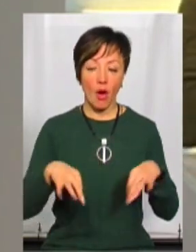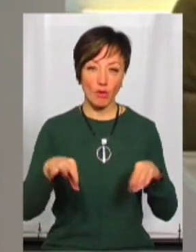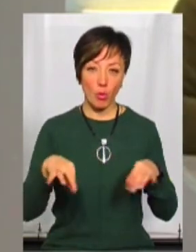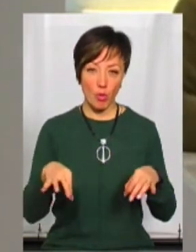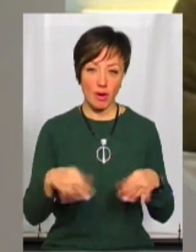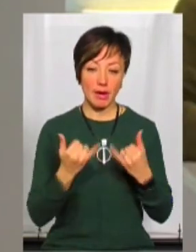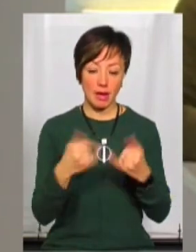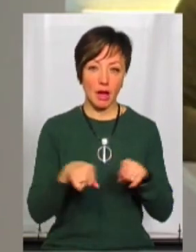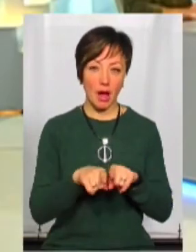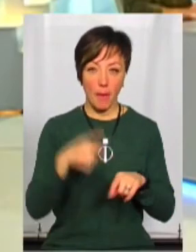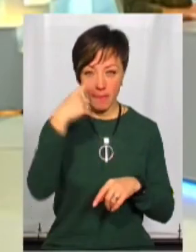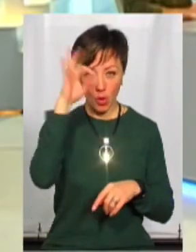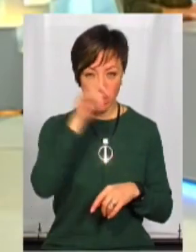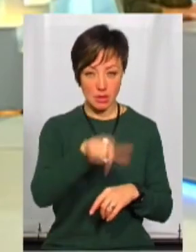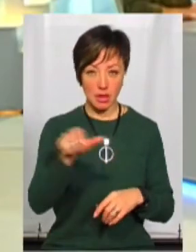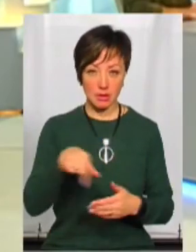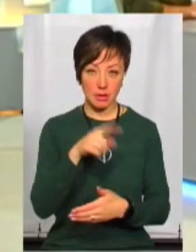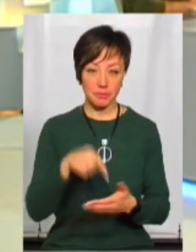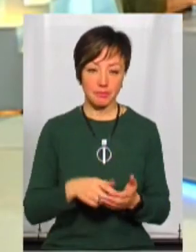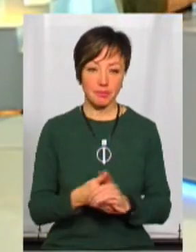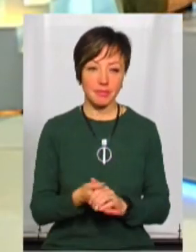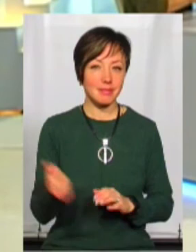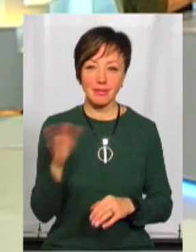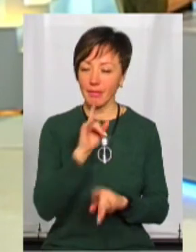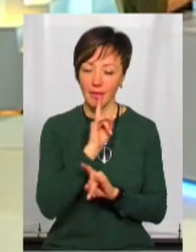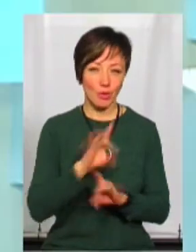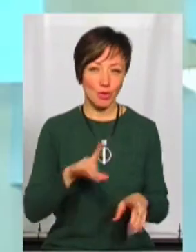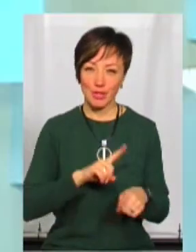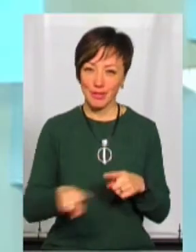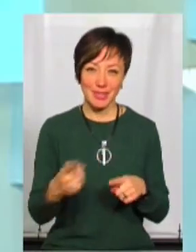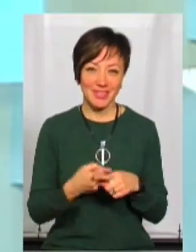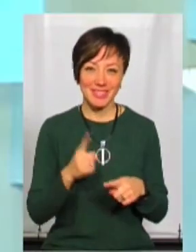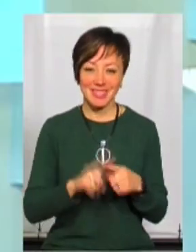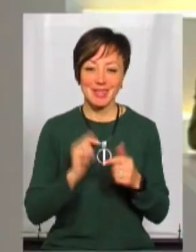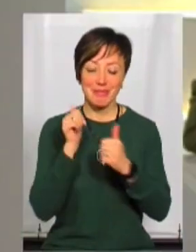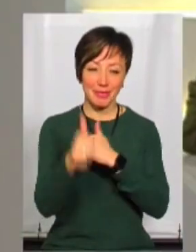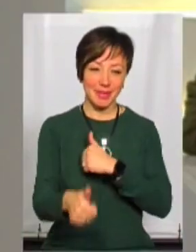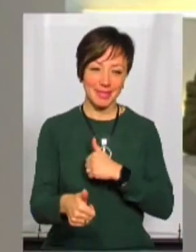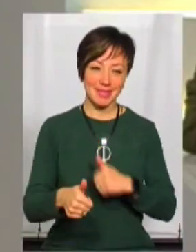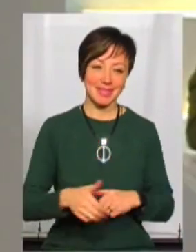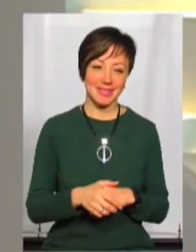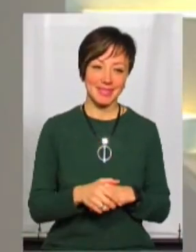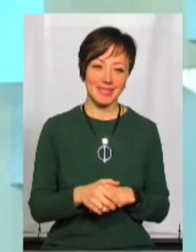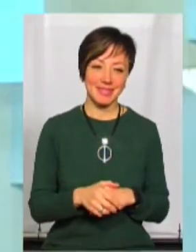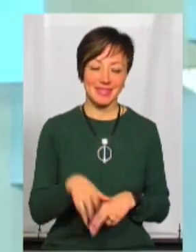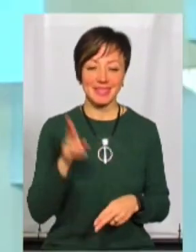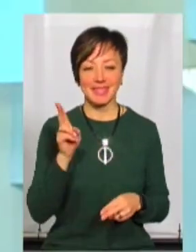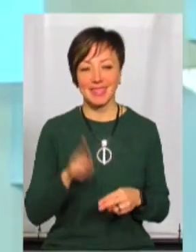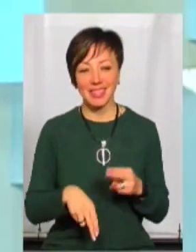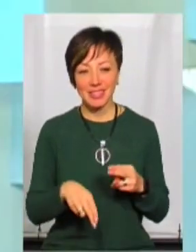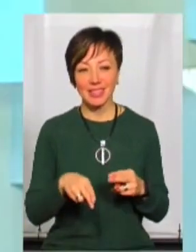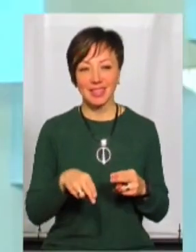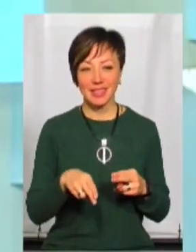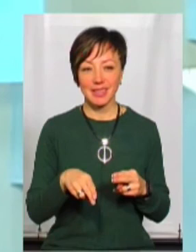для таких поліцейських? Ну, давайте ми не будемо дуже швидко собі. Дуже швидко не будемо. Тому що закінчимо. В